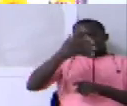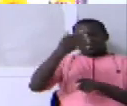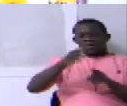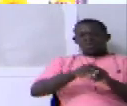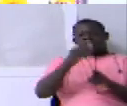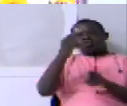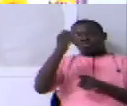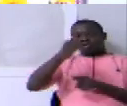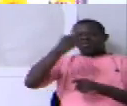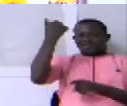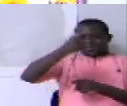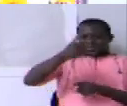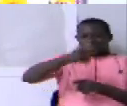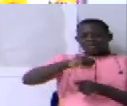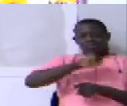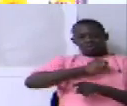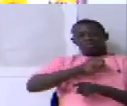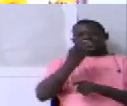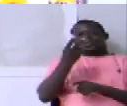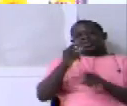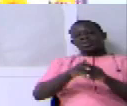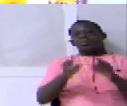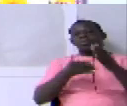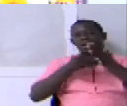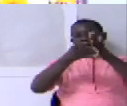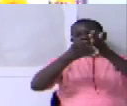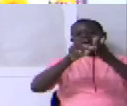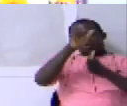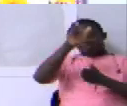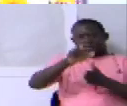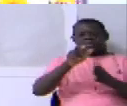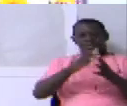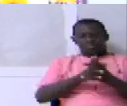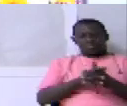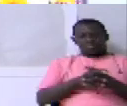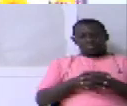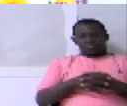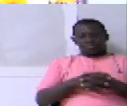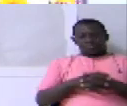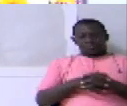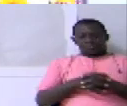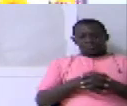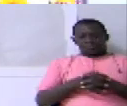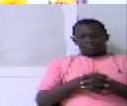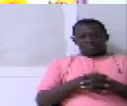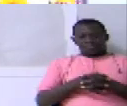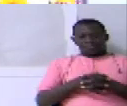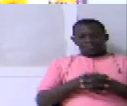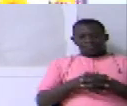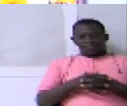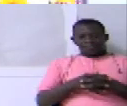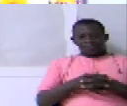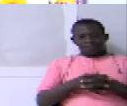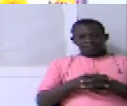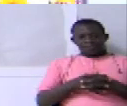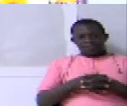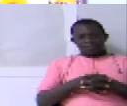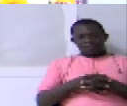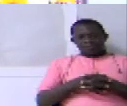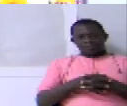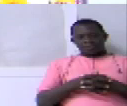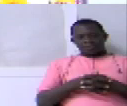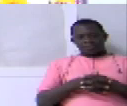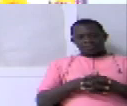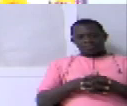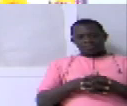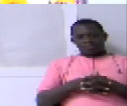kabo 2011 kana 2012 nketa 14 nketa je nyaton ko no lankoti yo